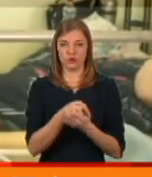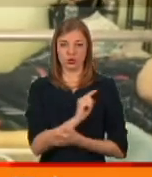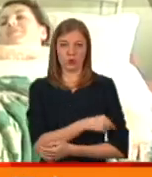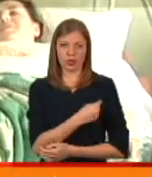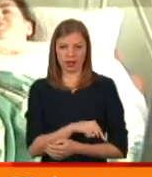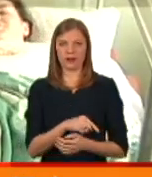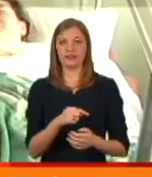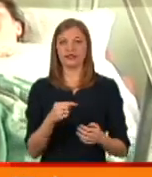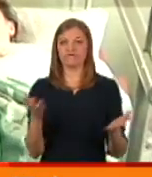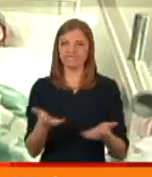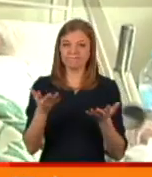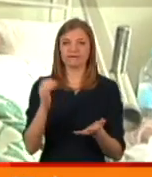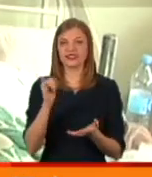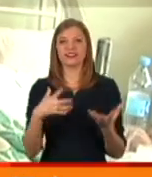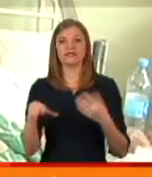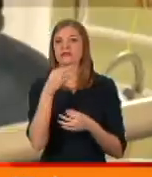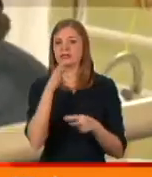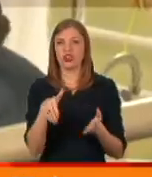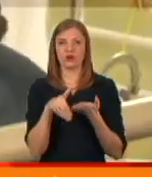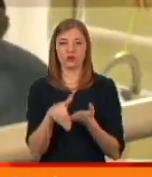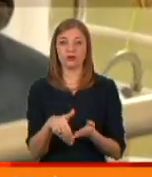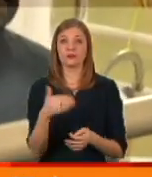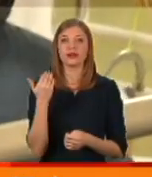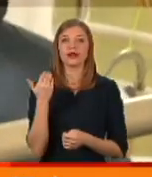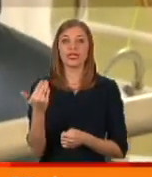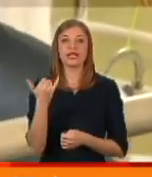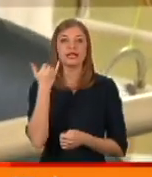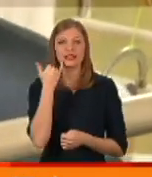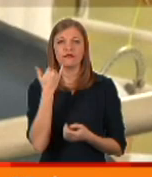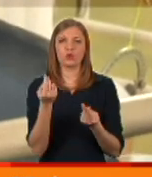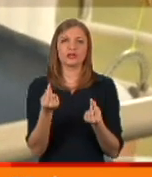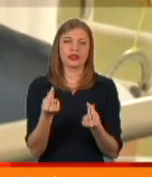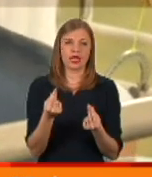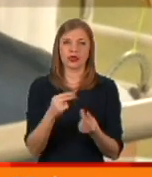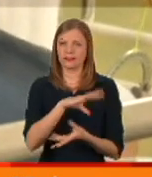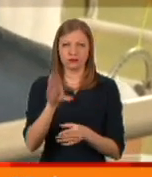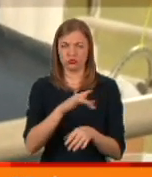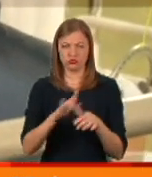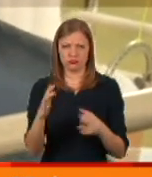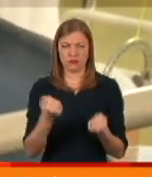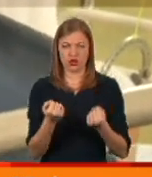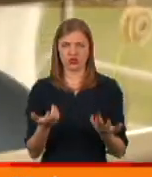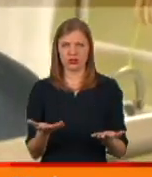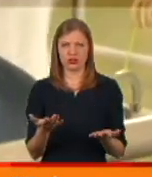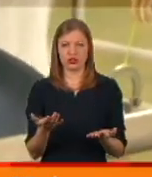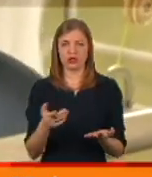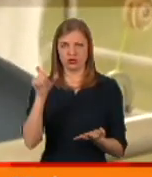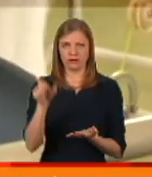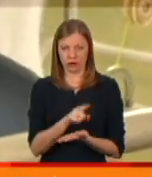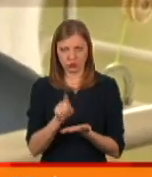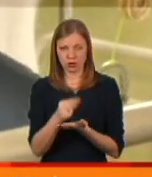лікарні, підбадьорюють Христину та всіляко допомагають. Їхній телефон, деньги, все, згоріла машина. Чоловік